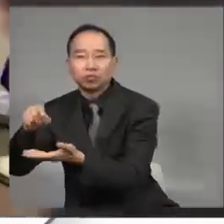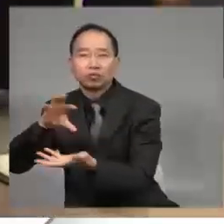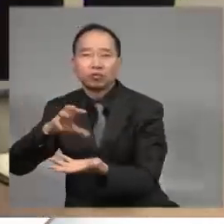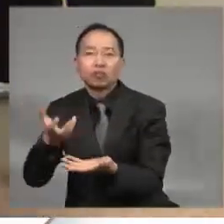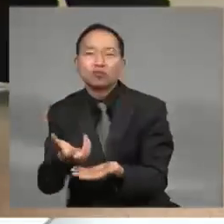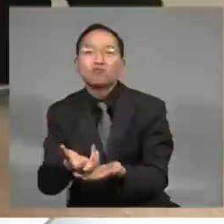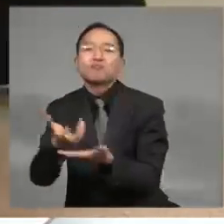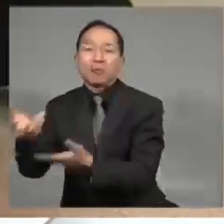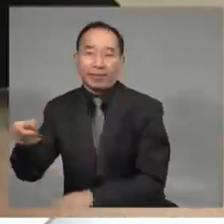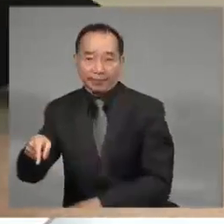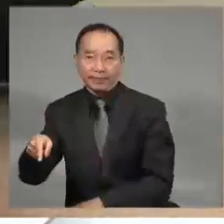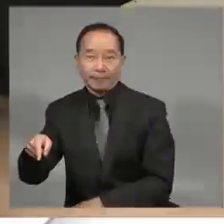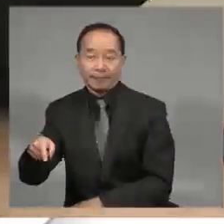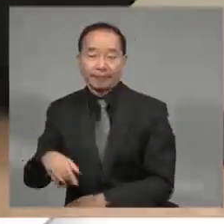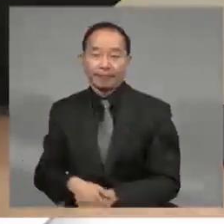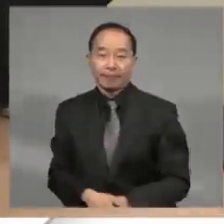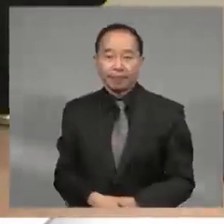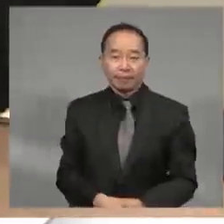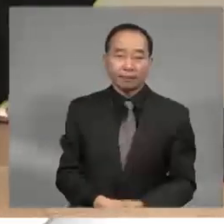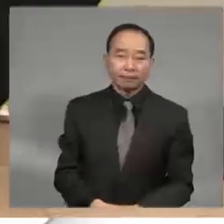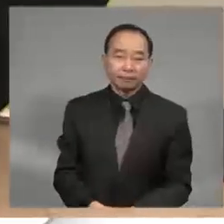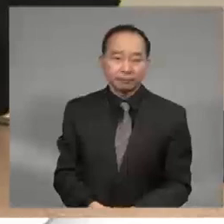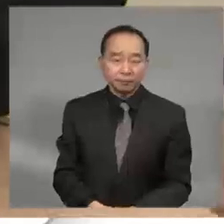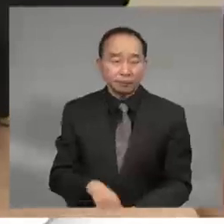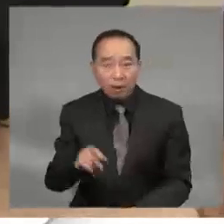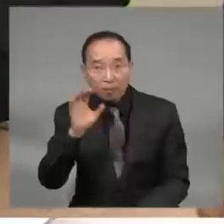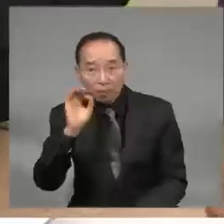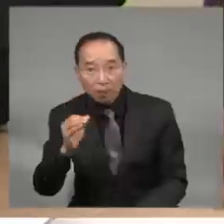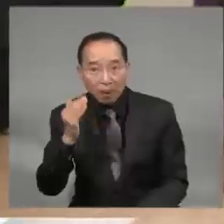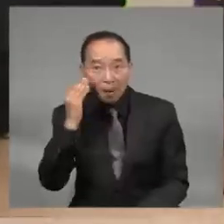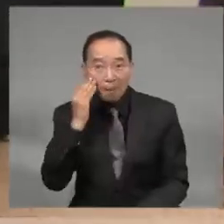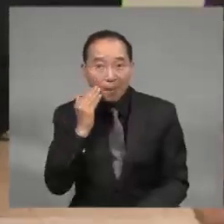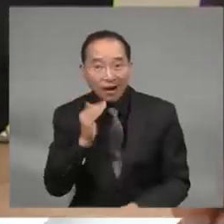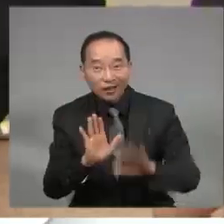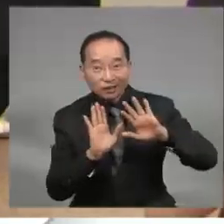야, 확실히 저 파란색 지금 스티커로 딱 예.